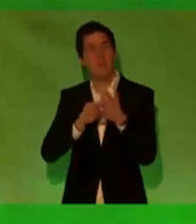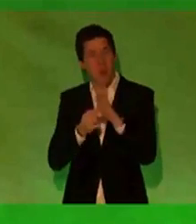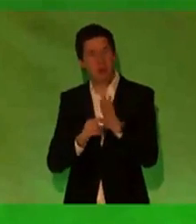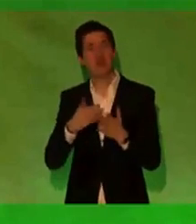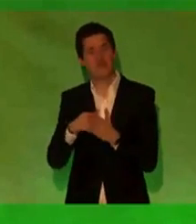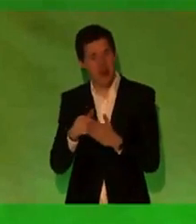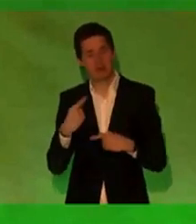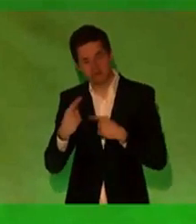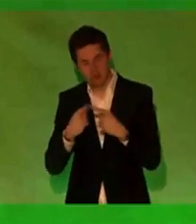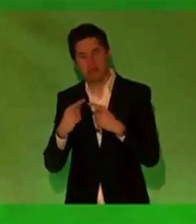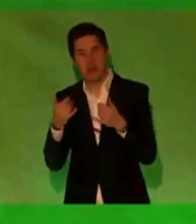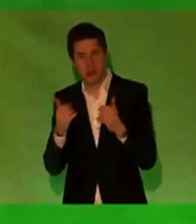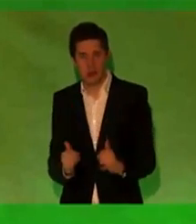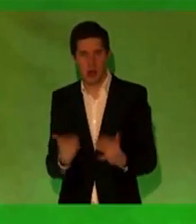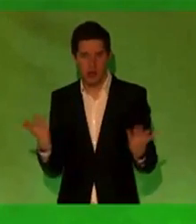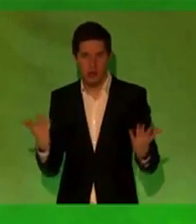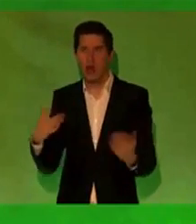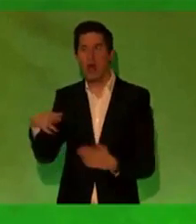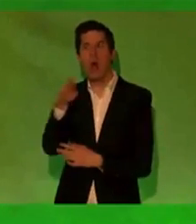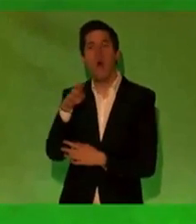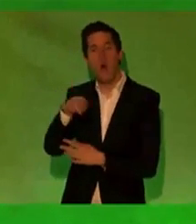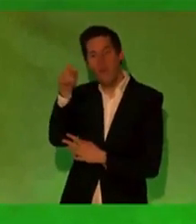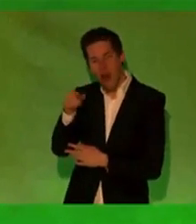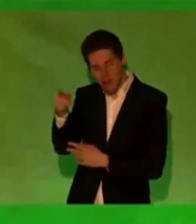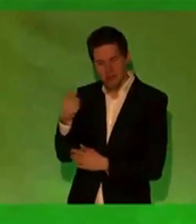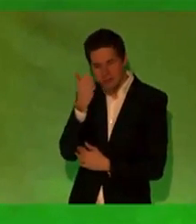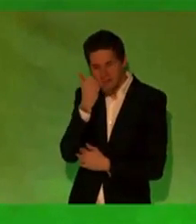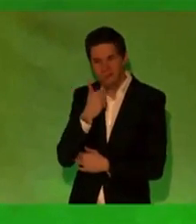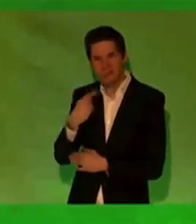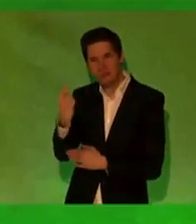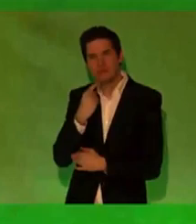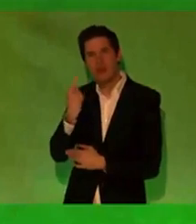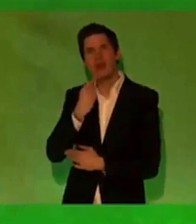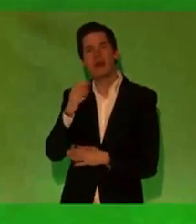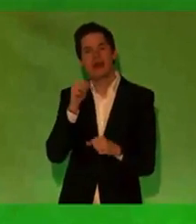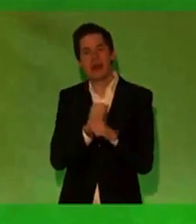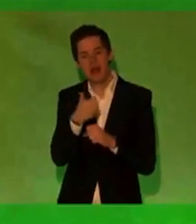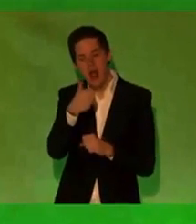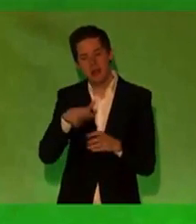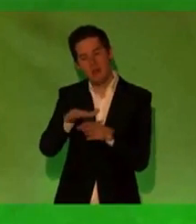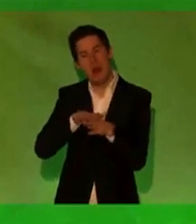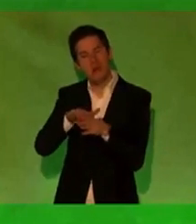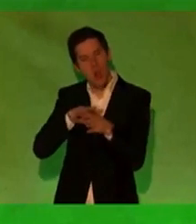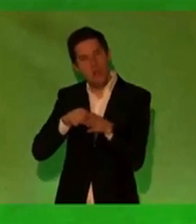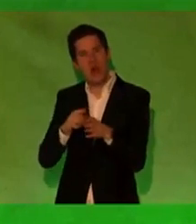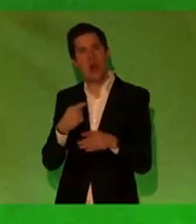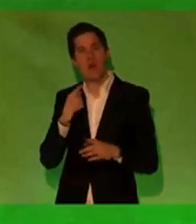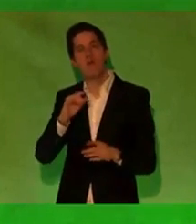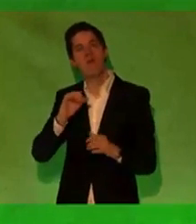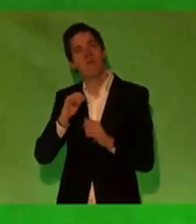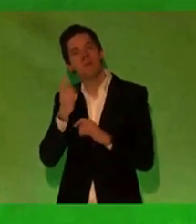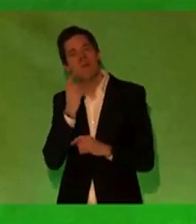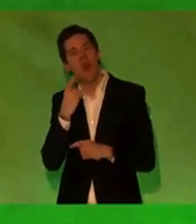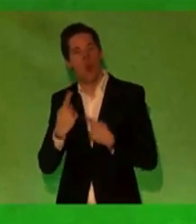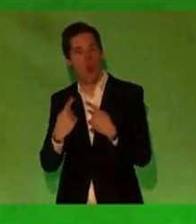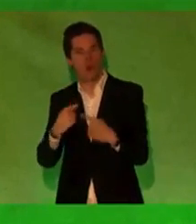bearbeiten. Und tatsächlich, lieber Robert, lass es uns doch mal in einem Ballungsraum als Pilotprojekt versuchen, um daraus